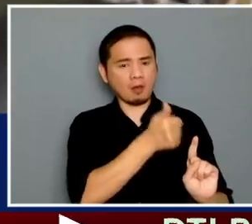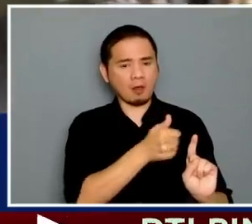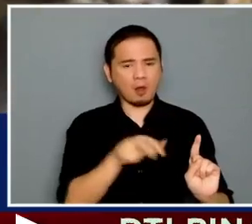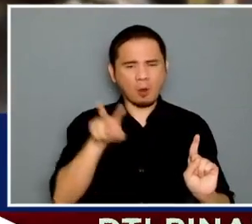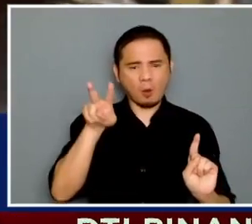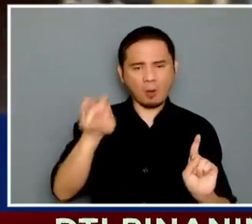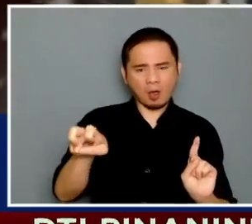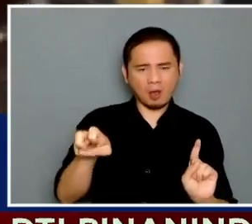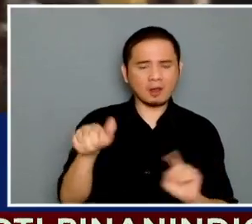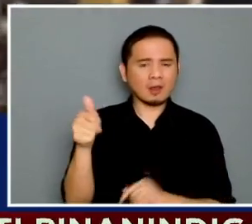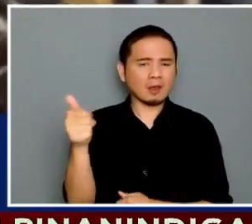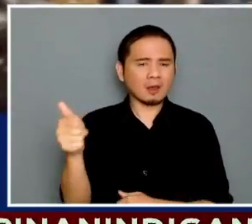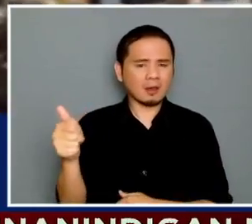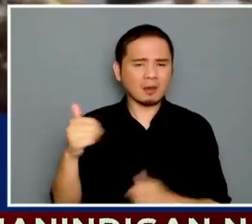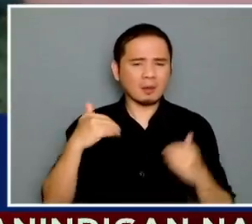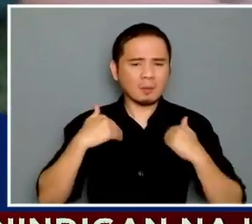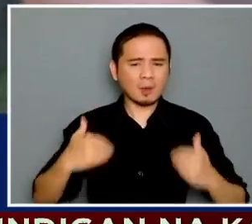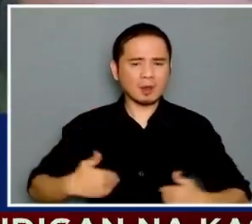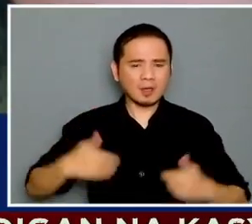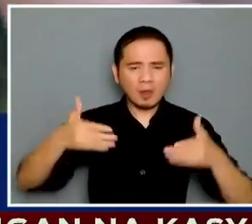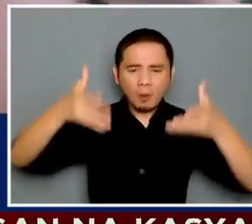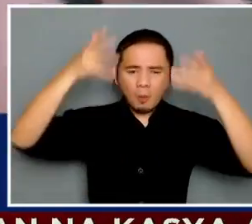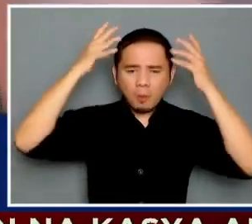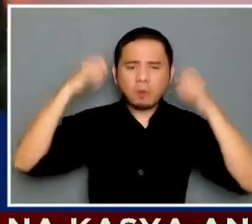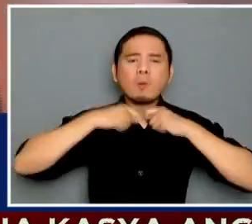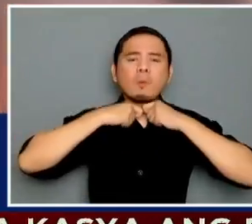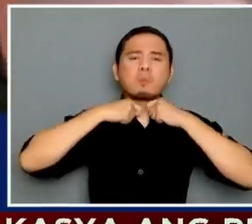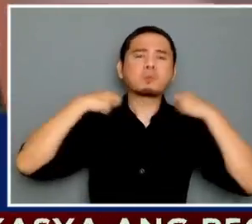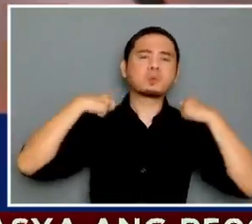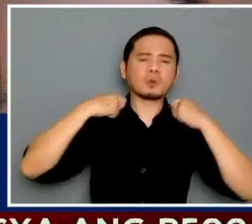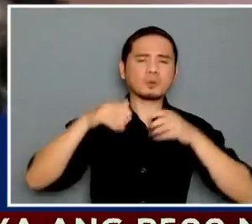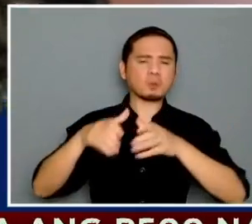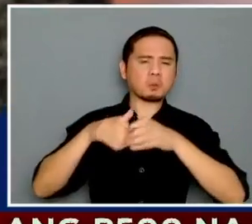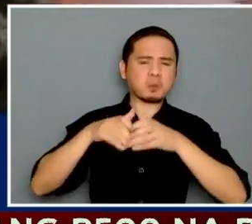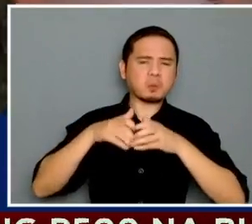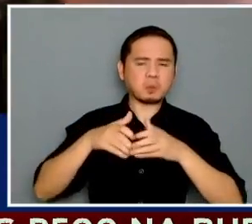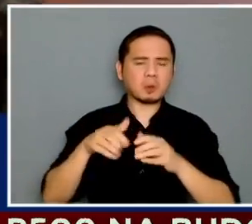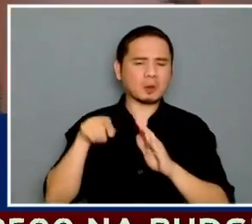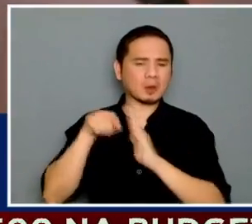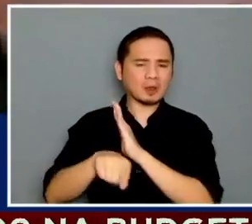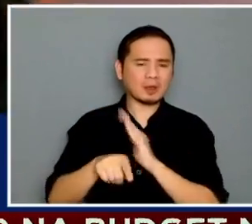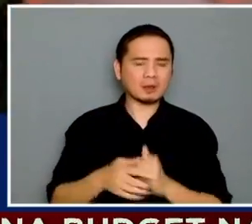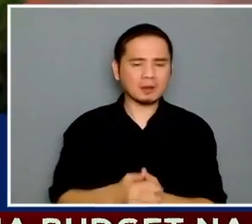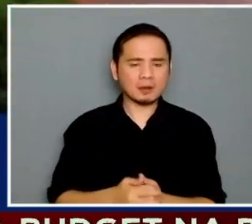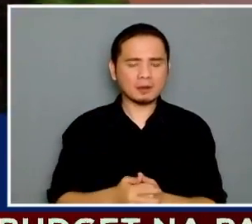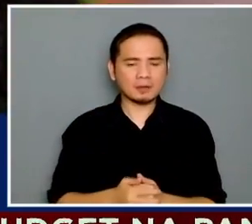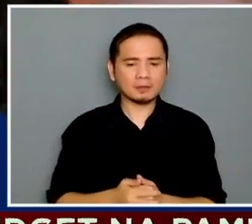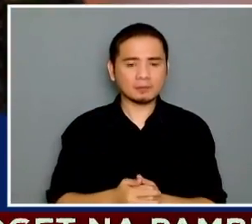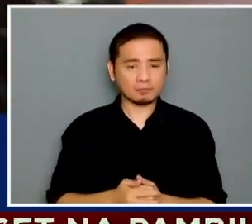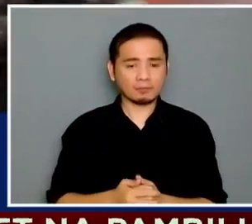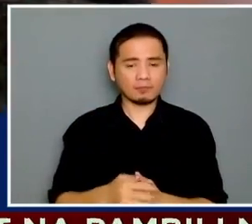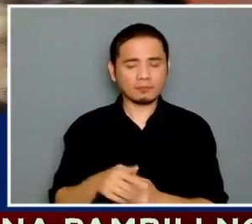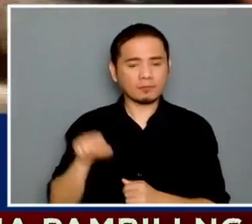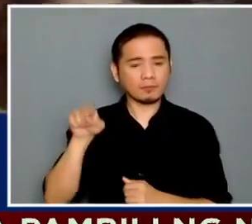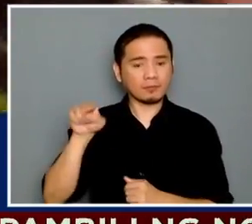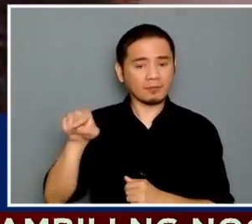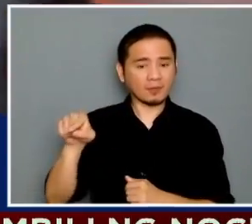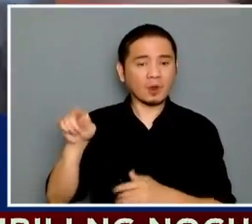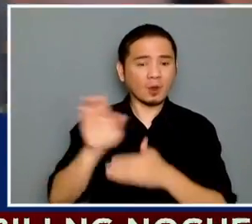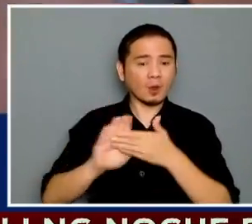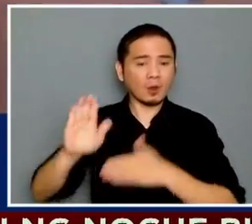pagbalot ng trapal sa ulo ni Chua. Kwento pa niya, sa mga kwarto ng Alternative Learning Center sa college